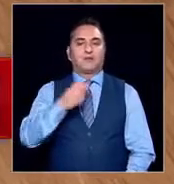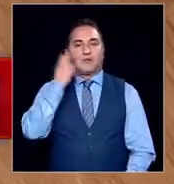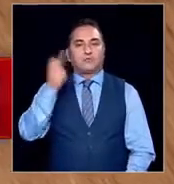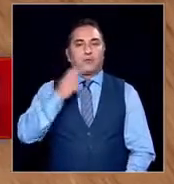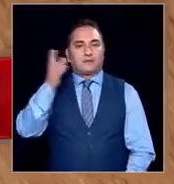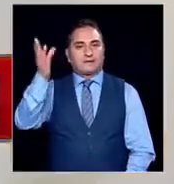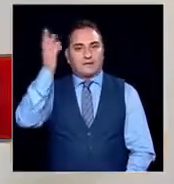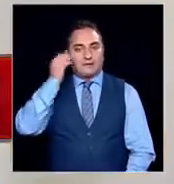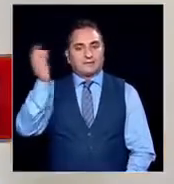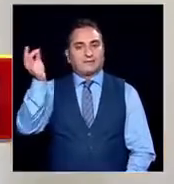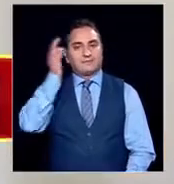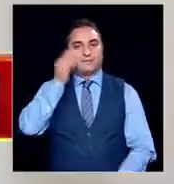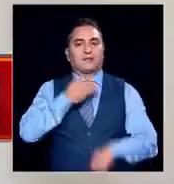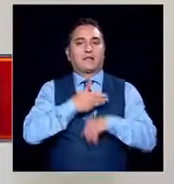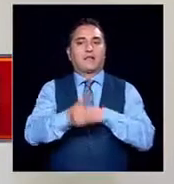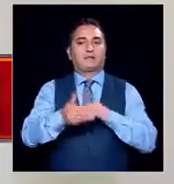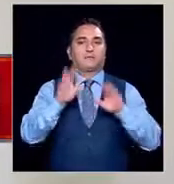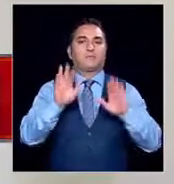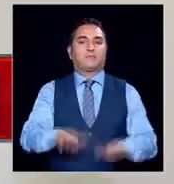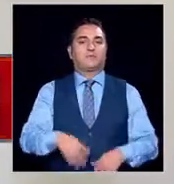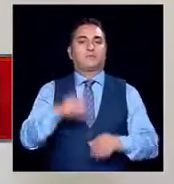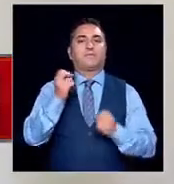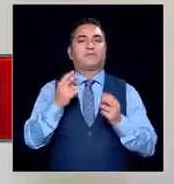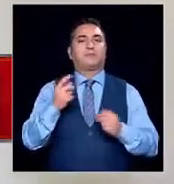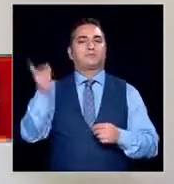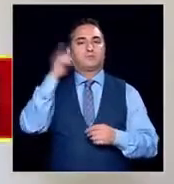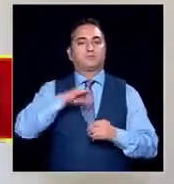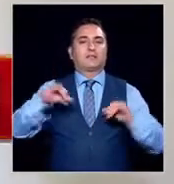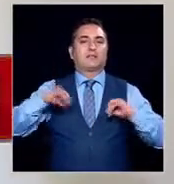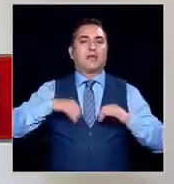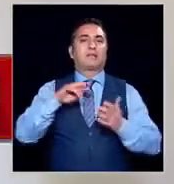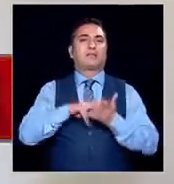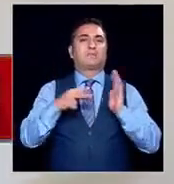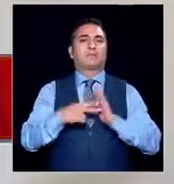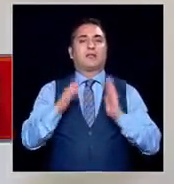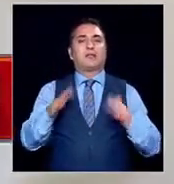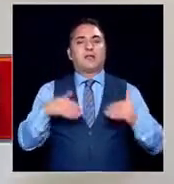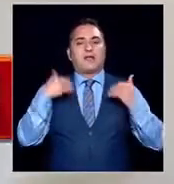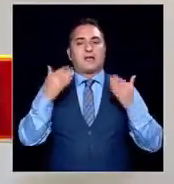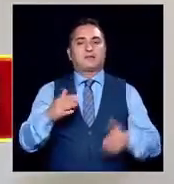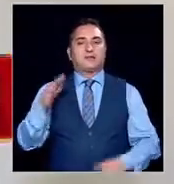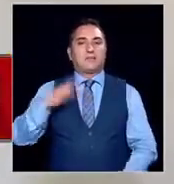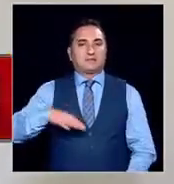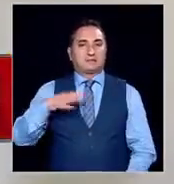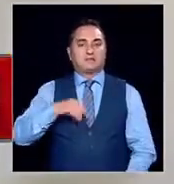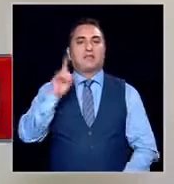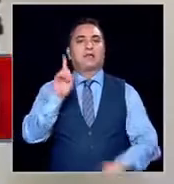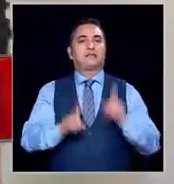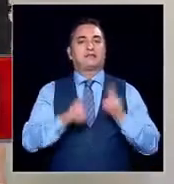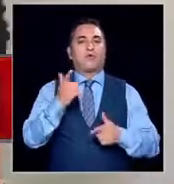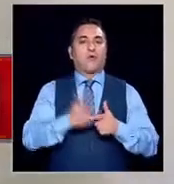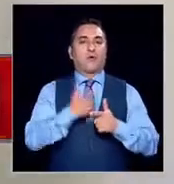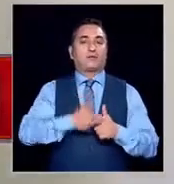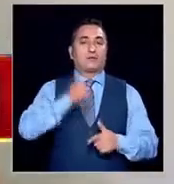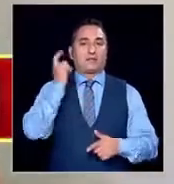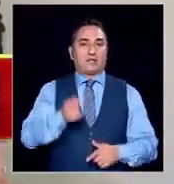anladığındaysa çok geçti. Fatma Çiçek Ural pandemi nedeniyle tatil planını ertelemek istedi. Bu kez internetten otelin